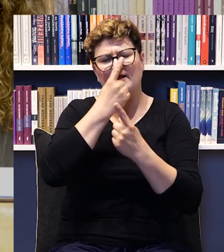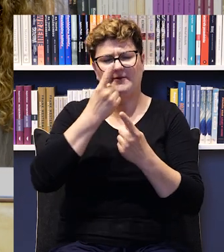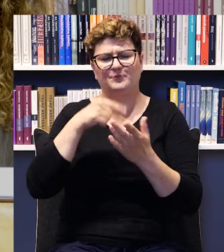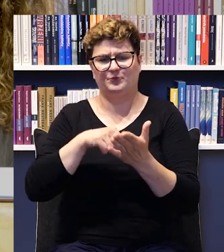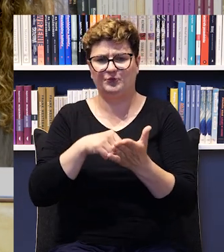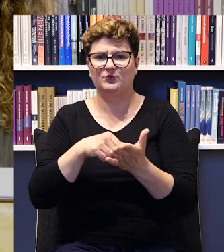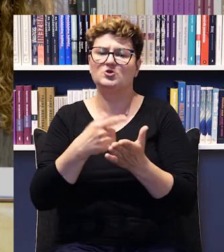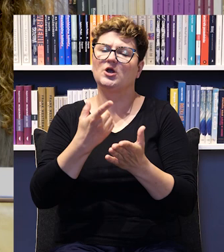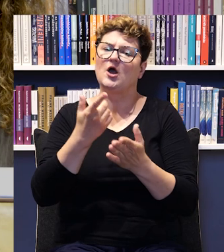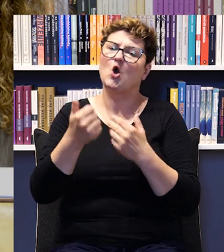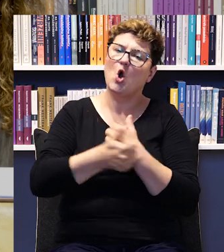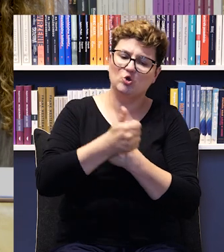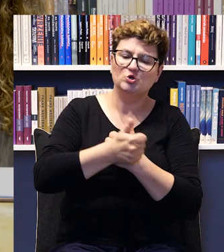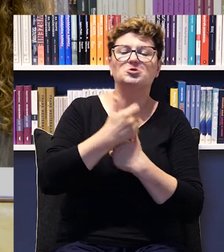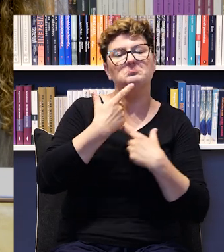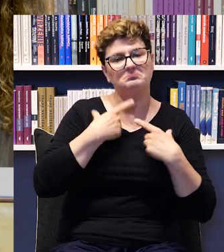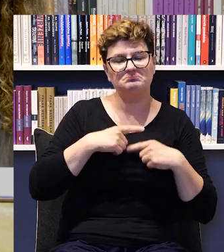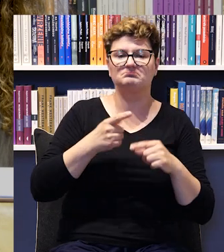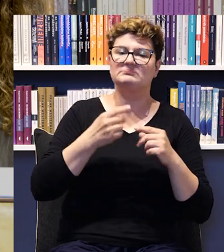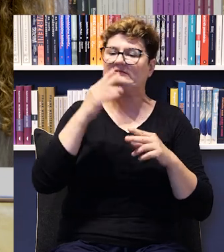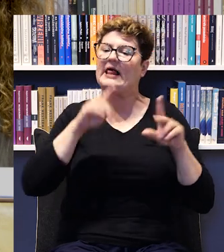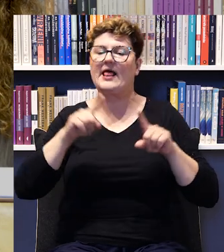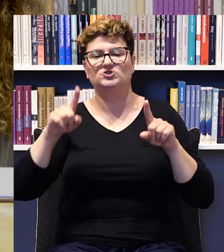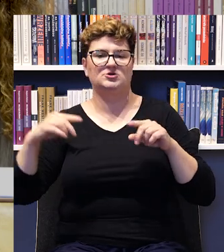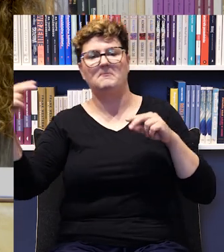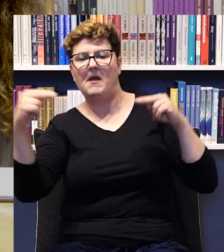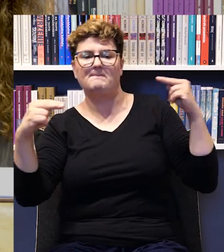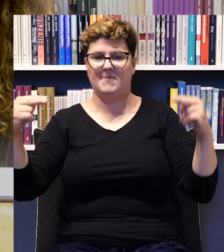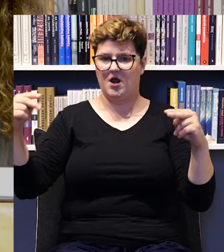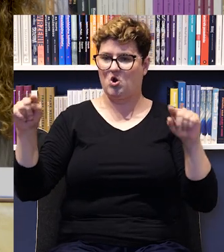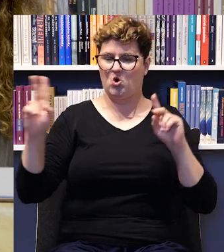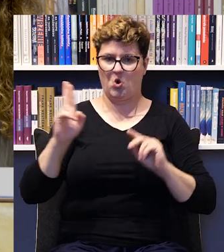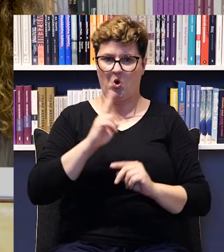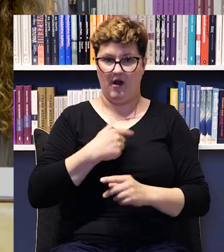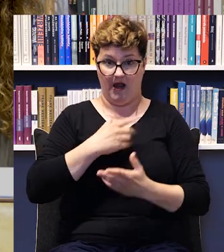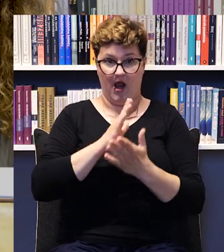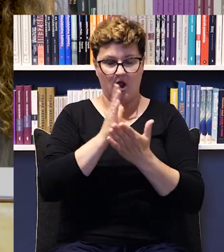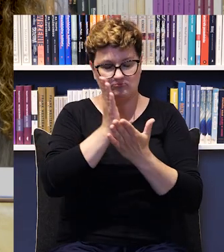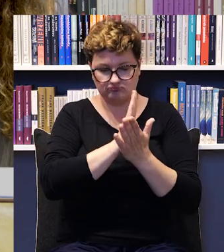kategoriach, że tutaj chodzi o to, że zależy, kto patrzy. Natomiast jak skończyłam pisać,